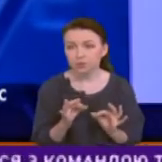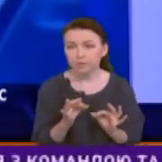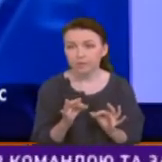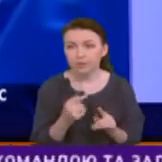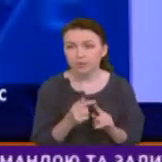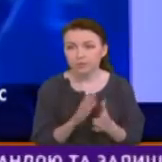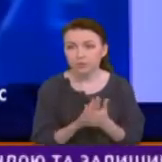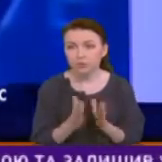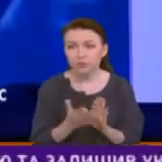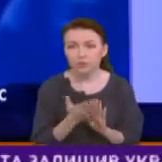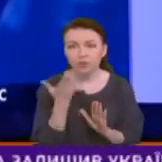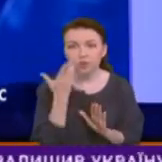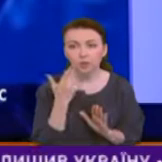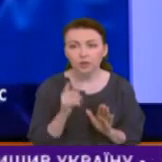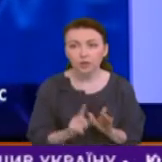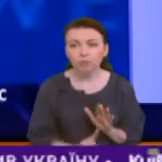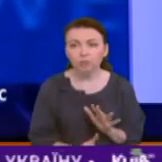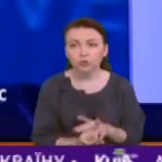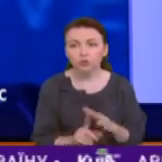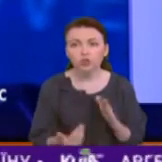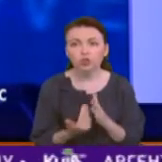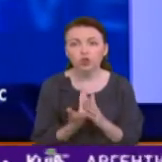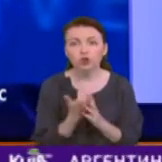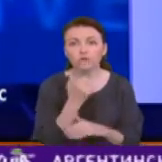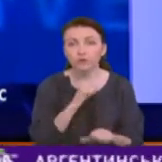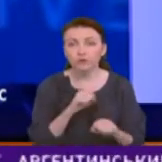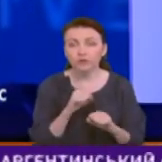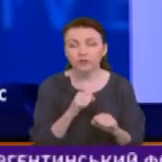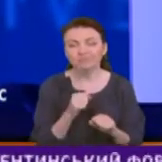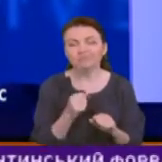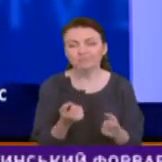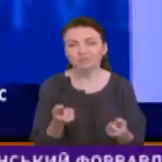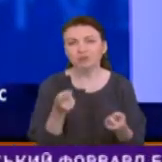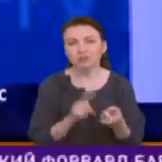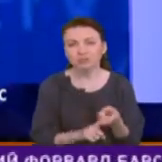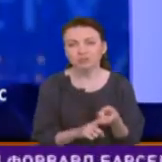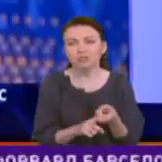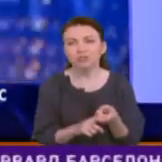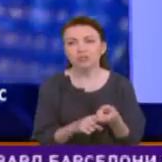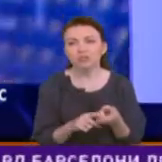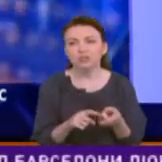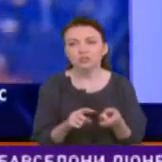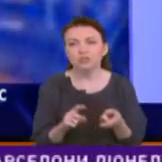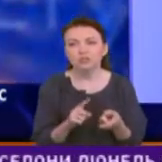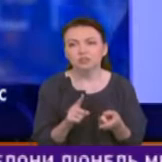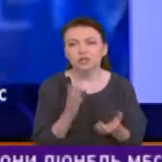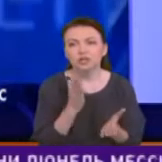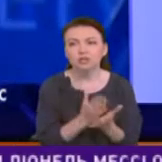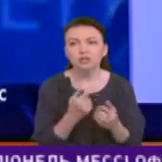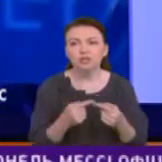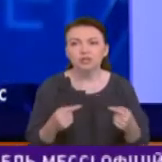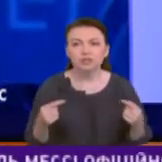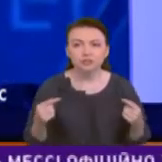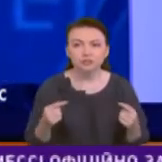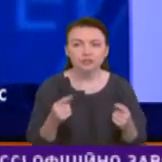знаєте, ситуація, коли постає якась нова структура. Угу. Це пов'язано із тим, що є різні